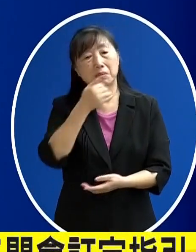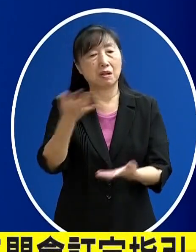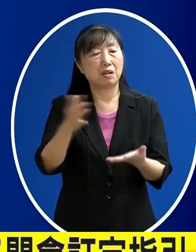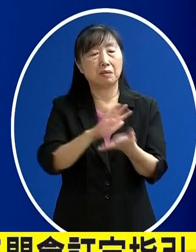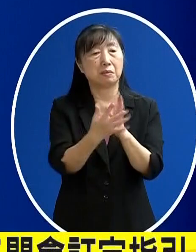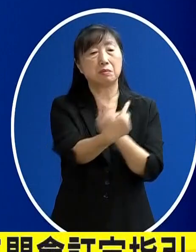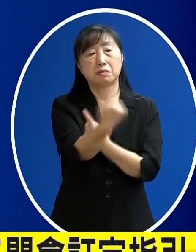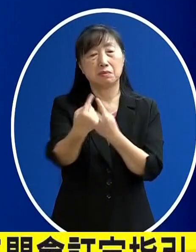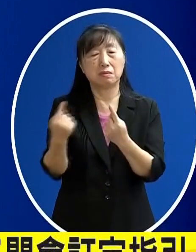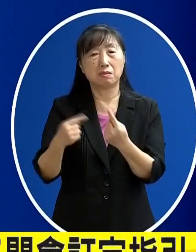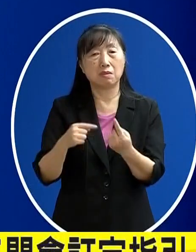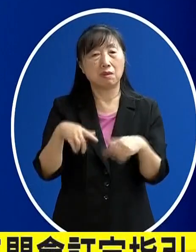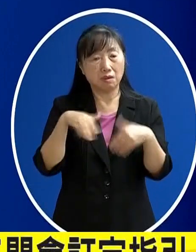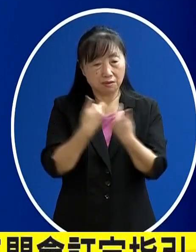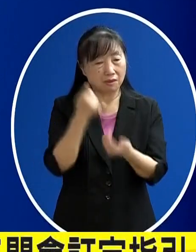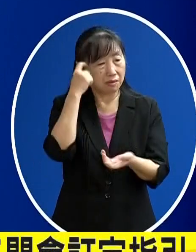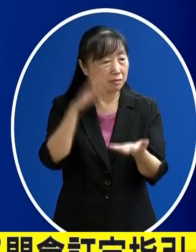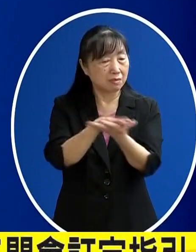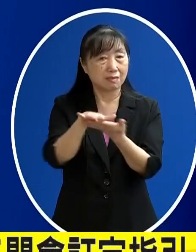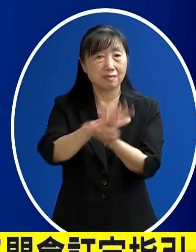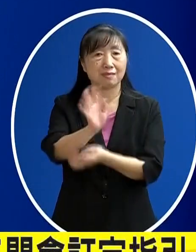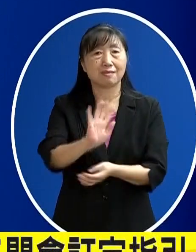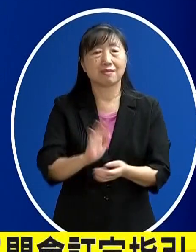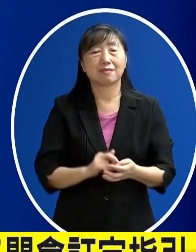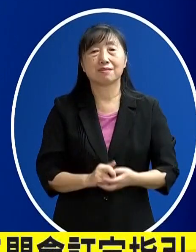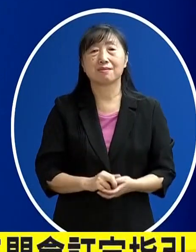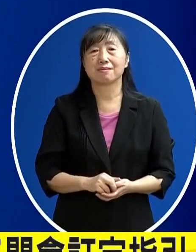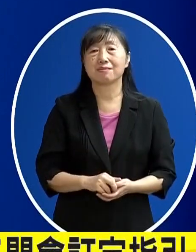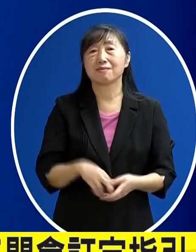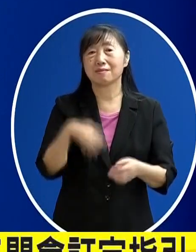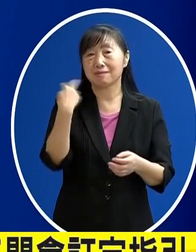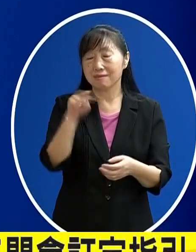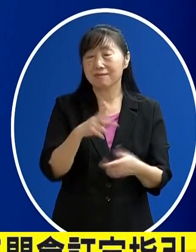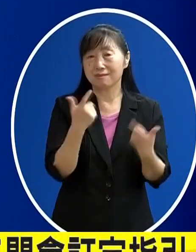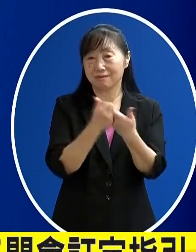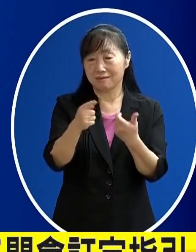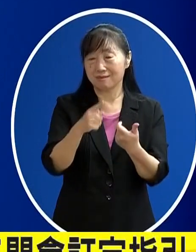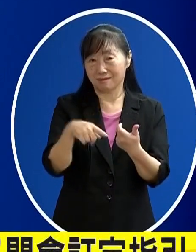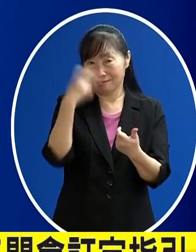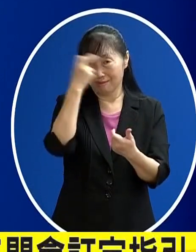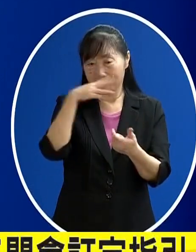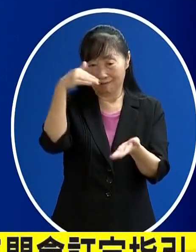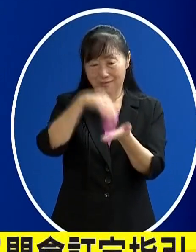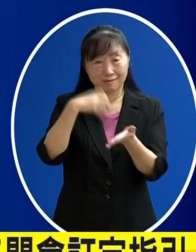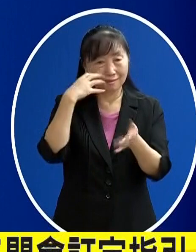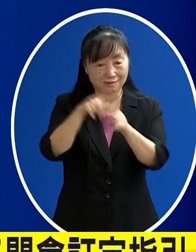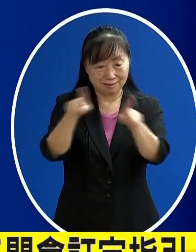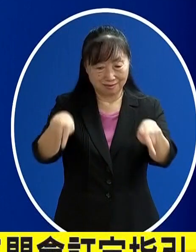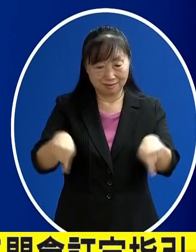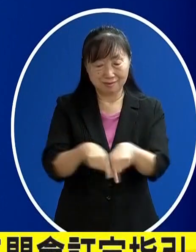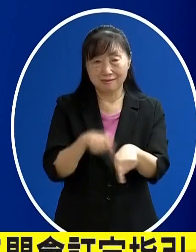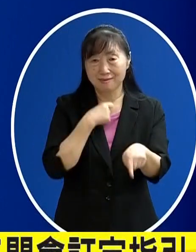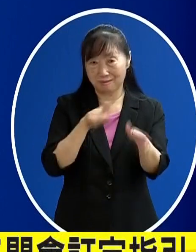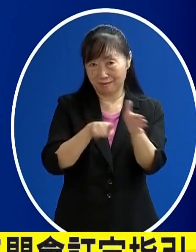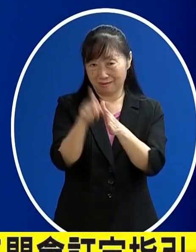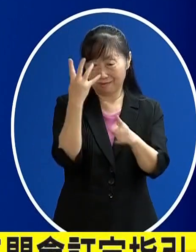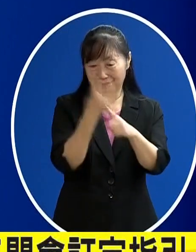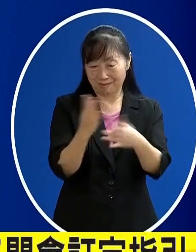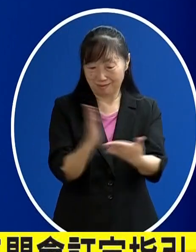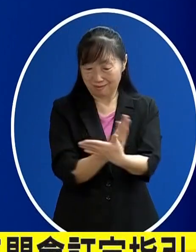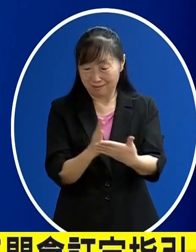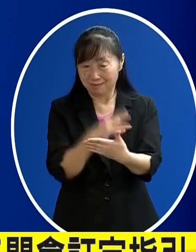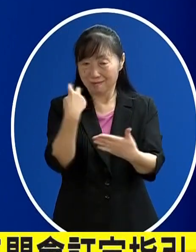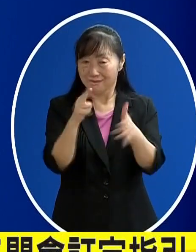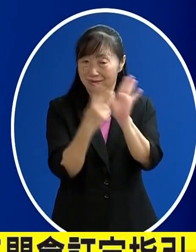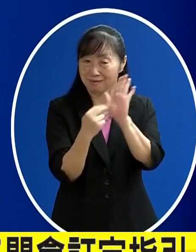互相有一些混淆的情形。那其实很重要的是说搭配这个检验的结果，一定要有一个很专业的评估跟说明哦，才可